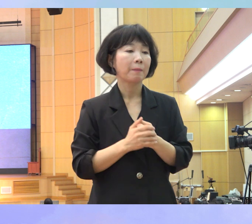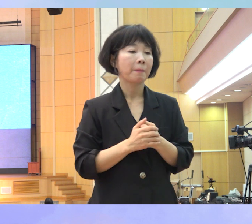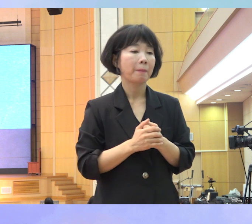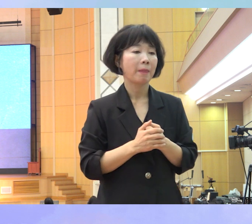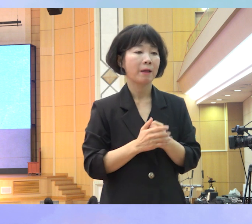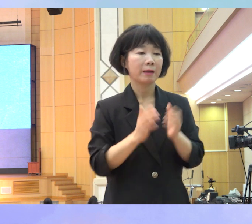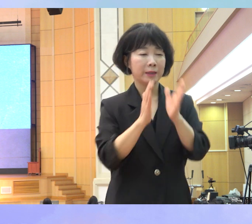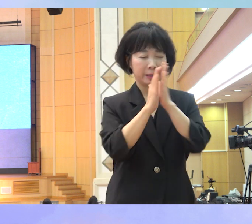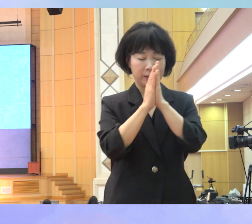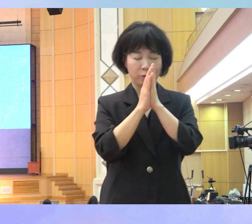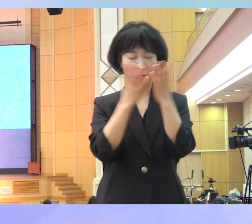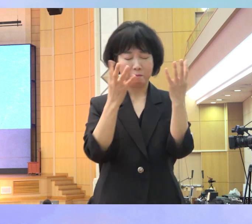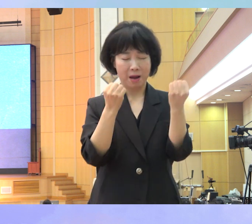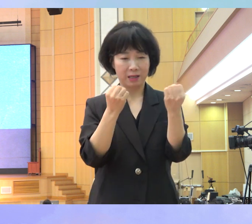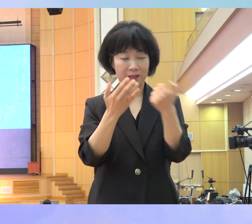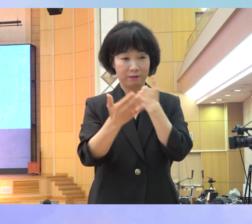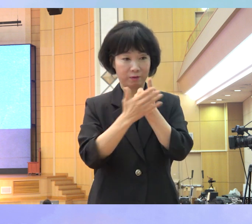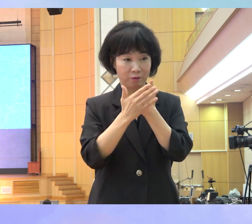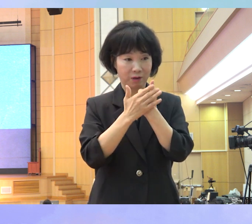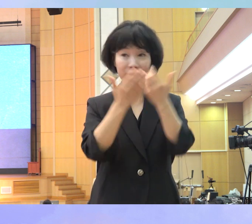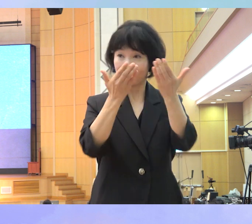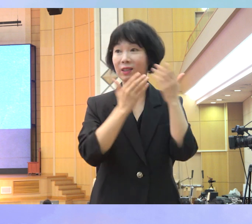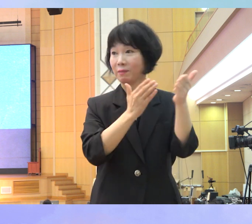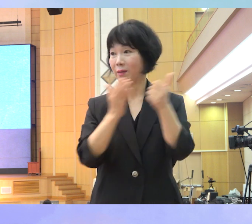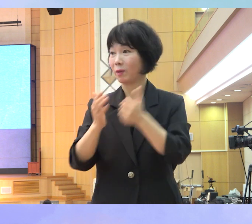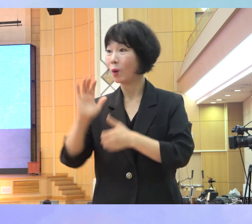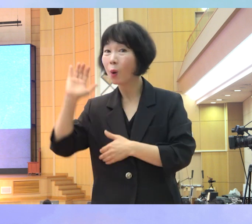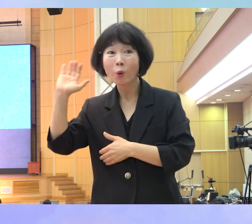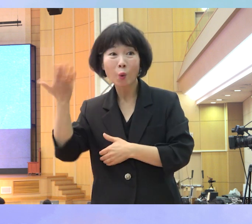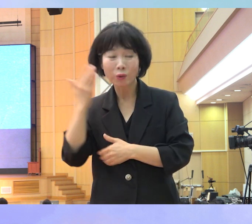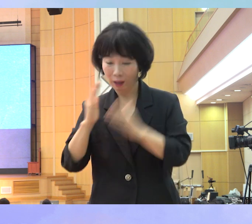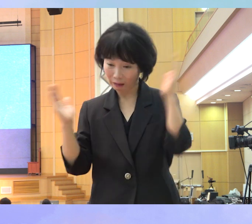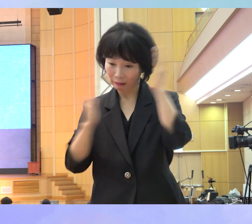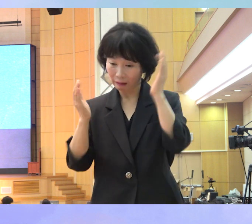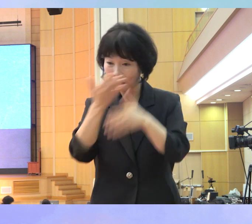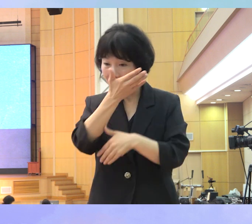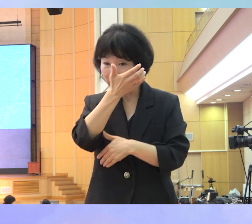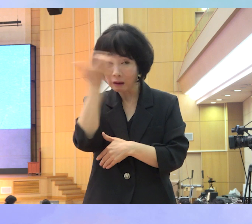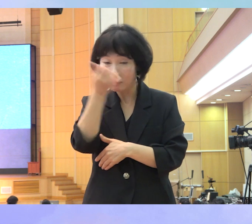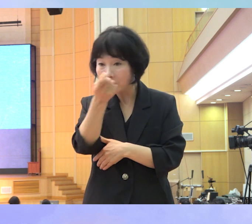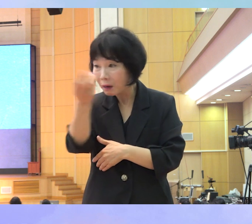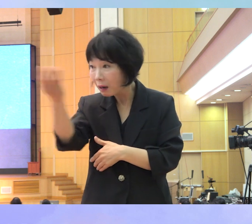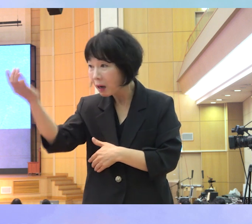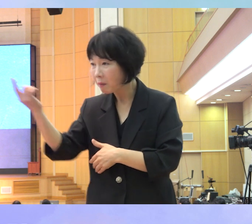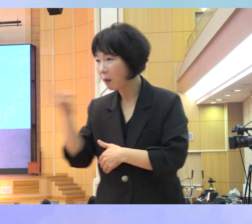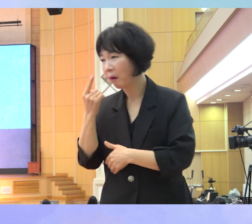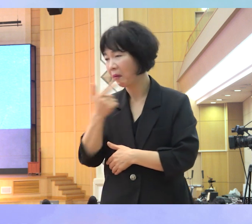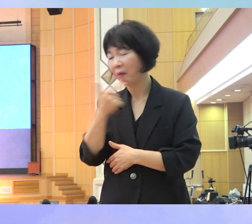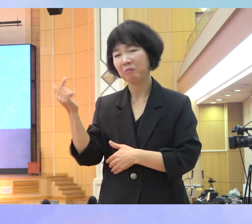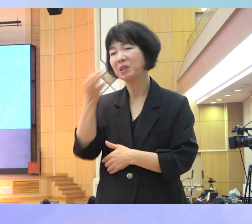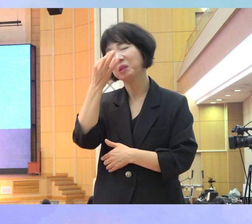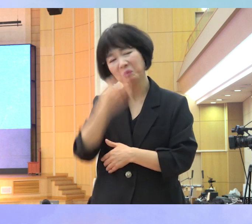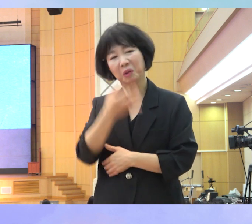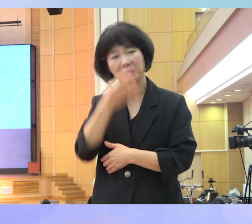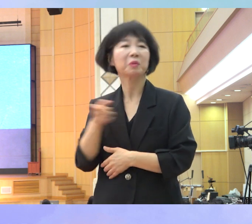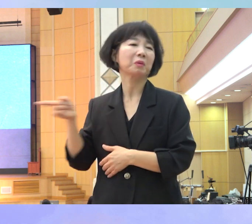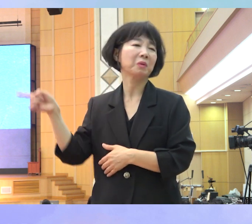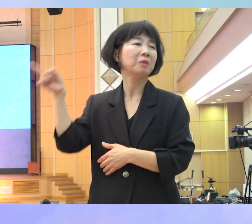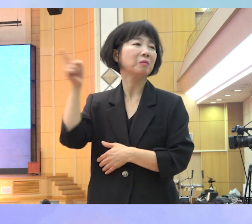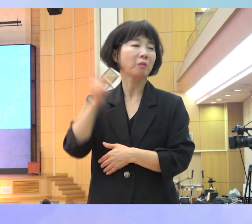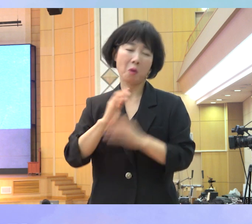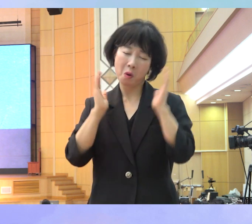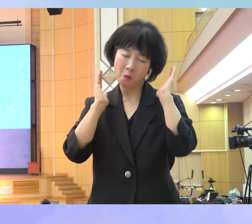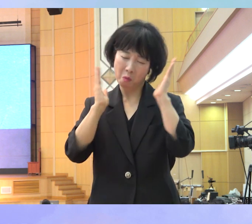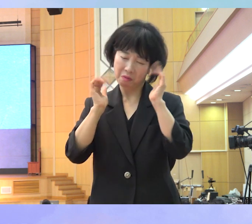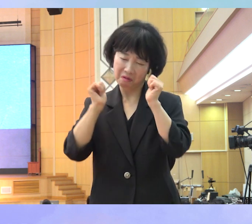기도해 주시고 관심 가져주시길 바라겠습니다. 요즘 청소년들이 참 많이 힘들어요. 뭐 공부하느라 또 시대가